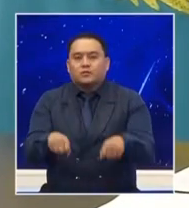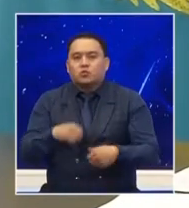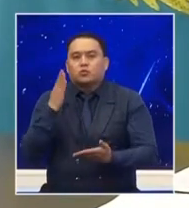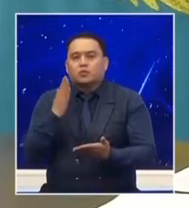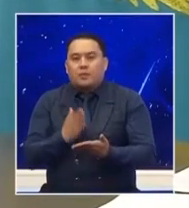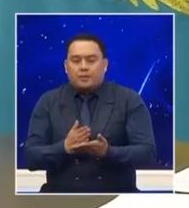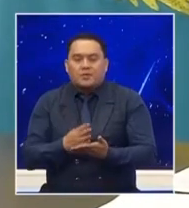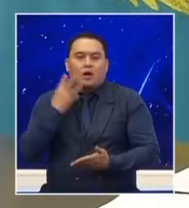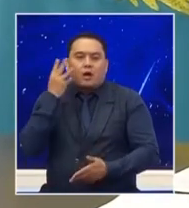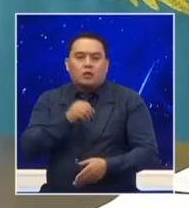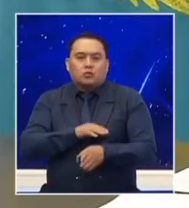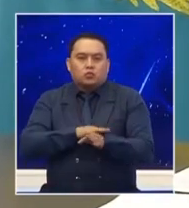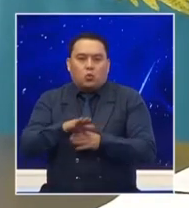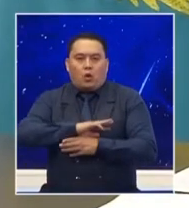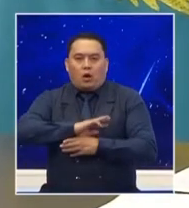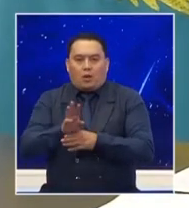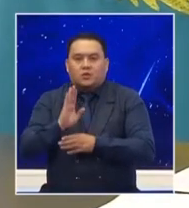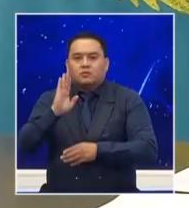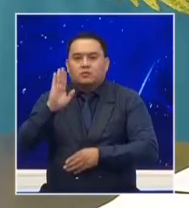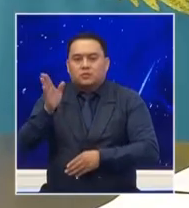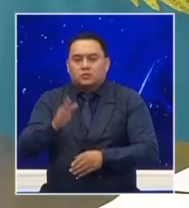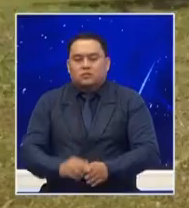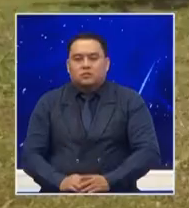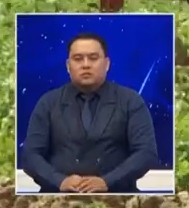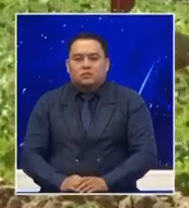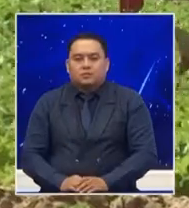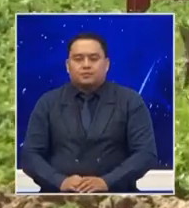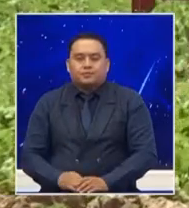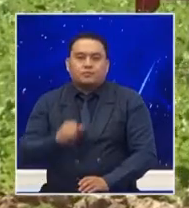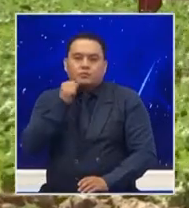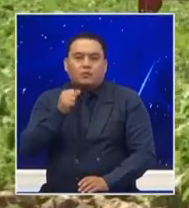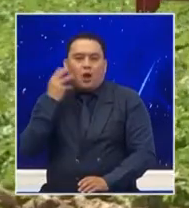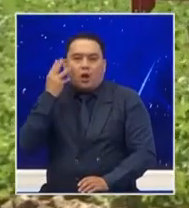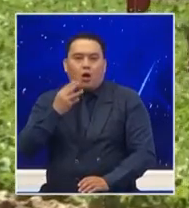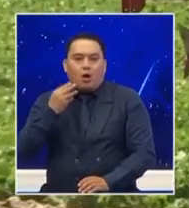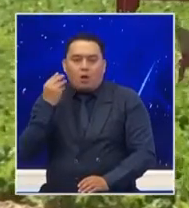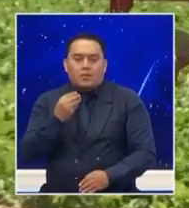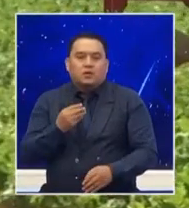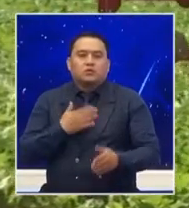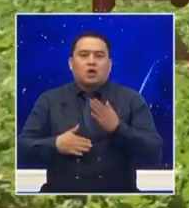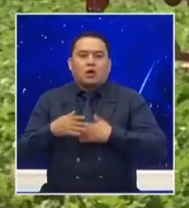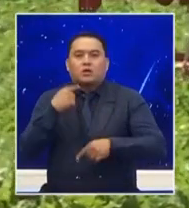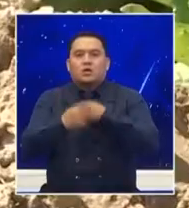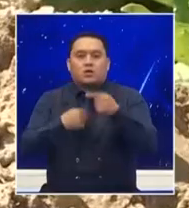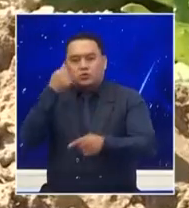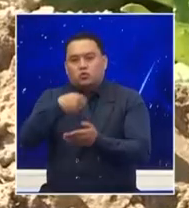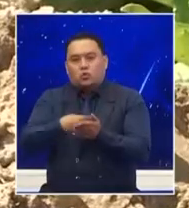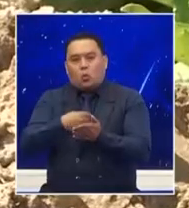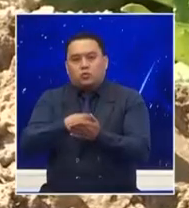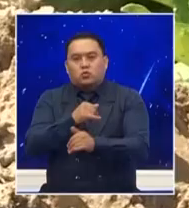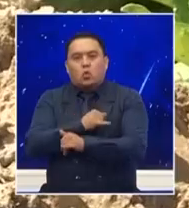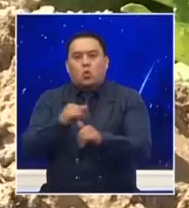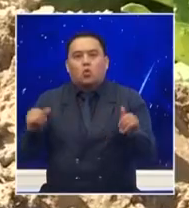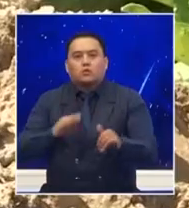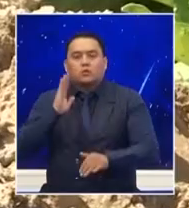зауытты тәтті түбірмен толықтай қамтамасыз етуіміз қажет. Тәтті түбір егемдеушілерге жағымды жаңалық. Келер жылы субсидия көлемі